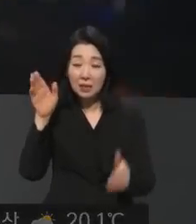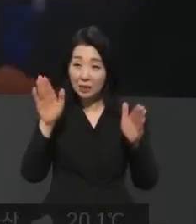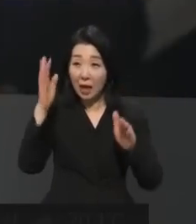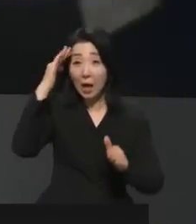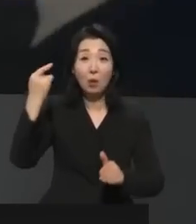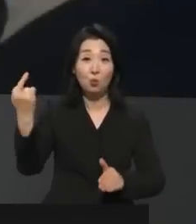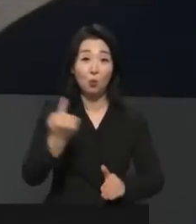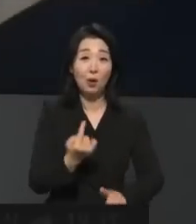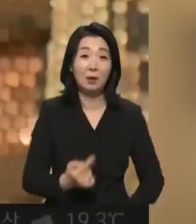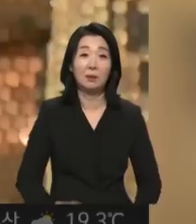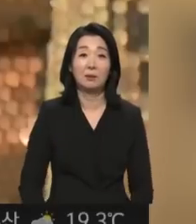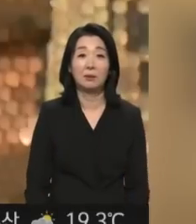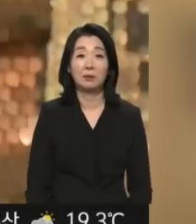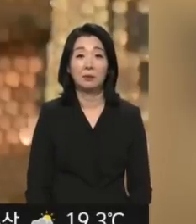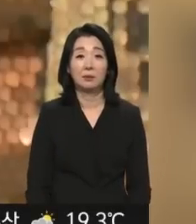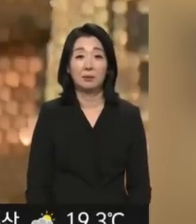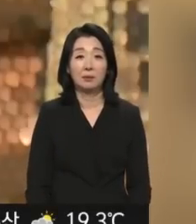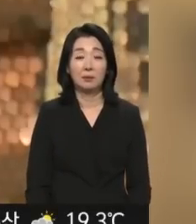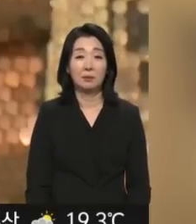발표했습니다.